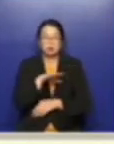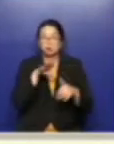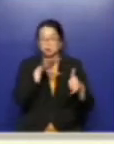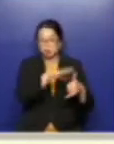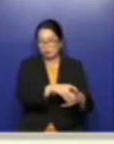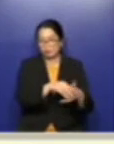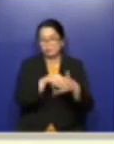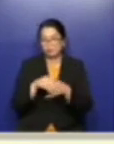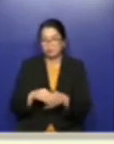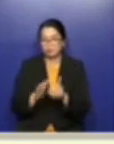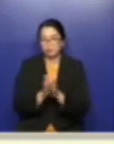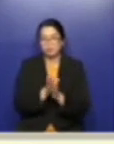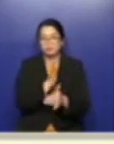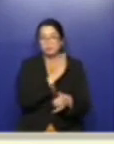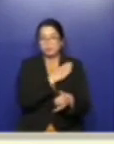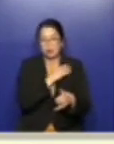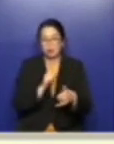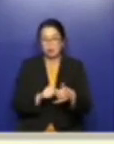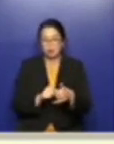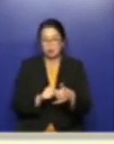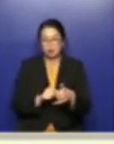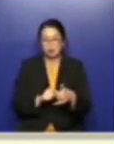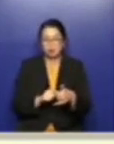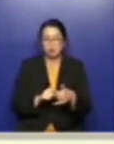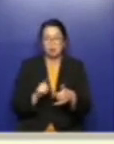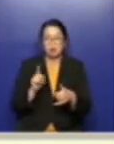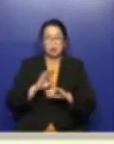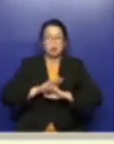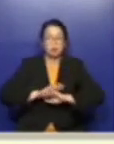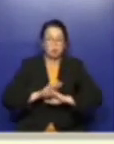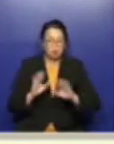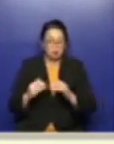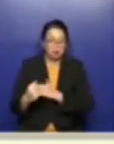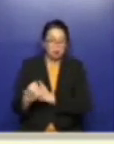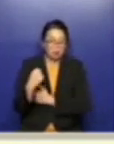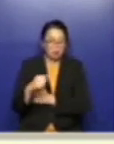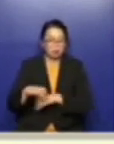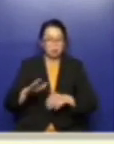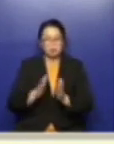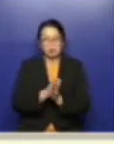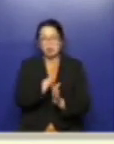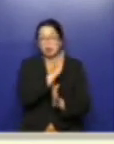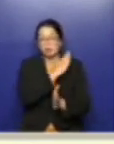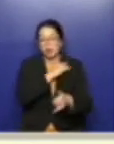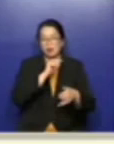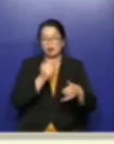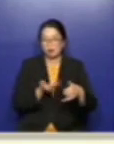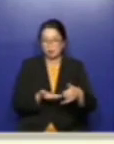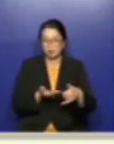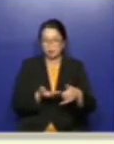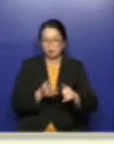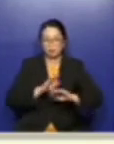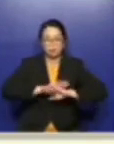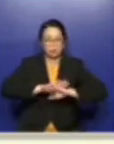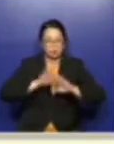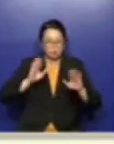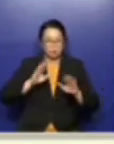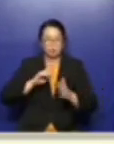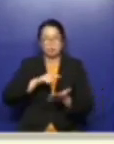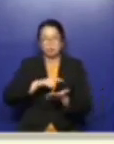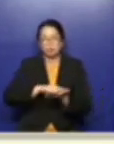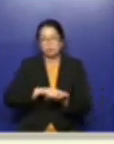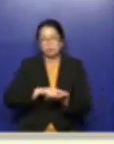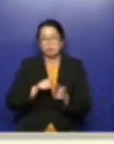คำพิพากษาหรือคำสั่งของศาลมีอำนาจดำเนินการให้พระภิกษุรูปนั้นสละสมณเพศ